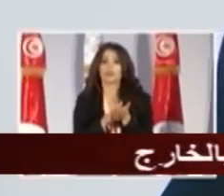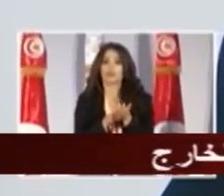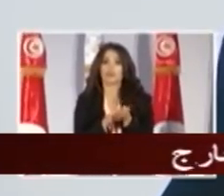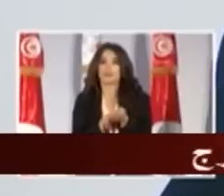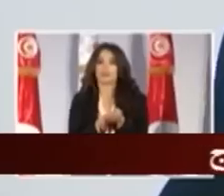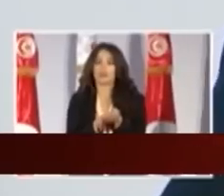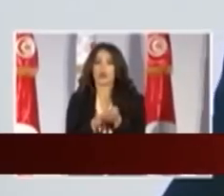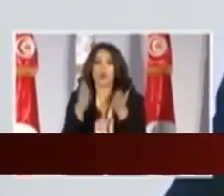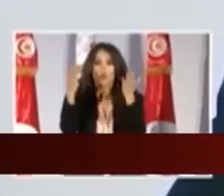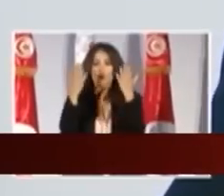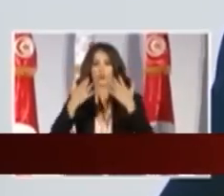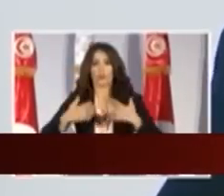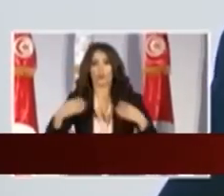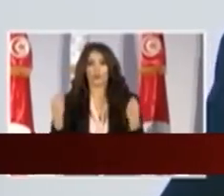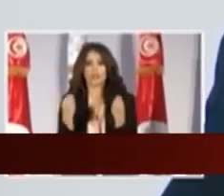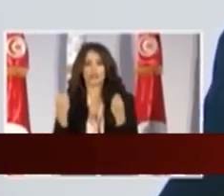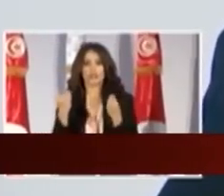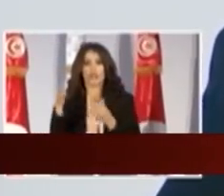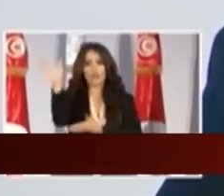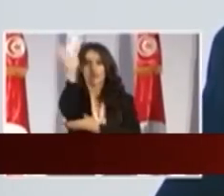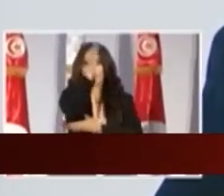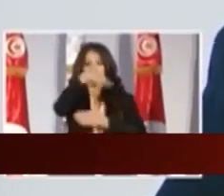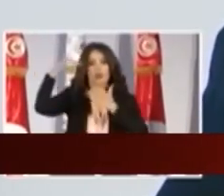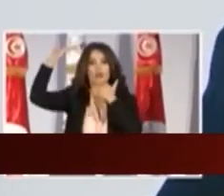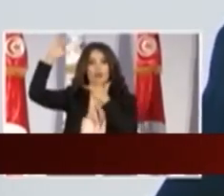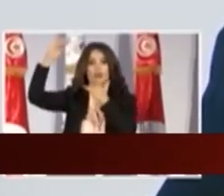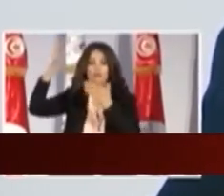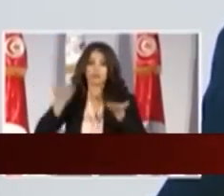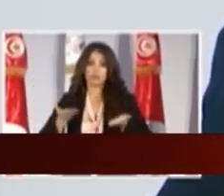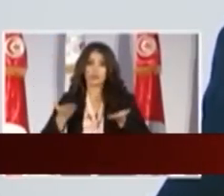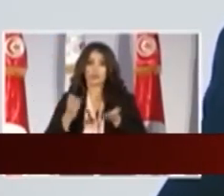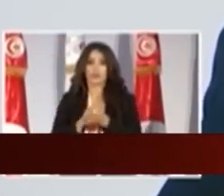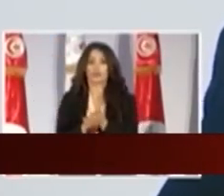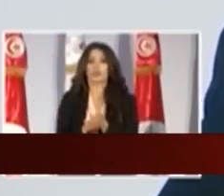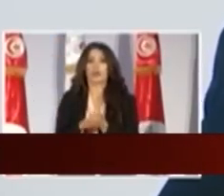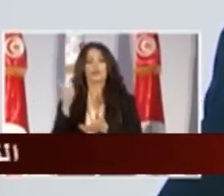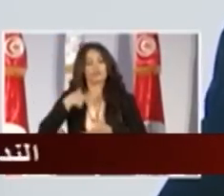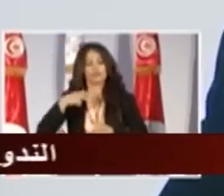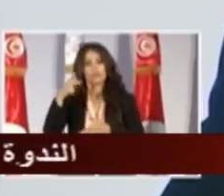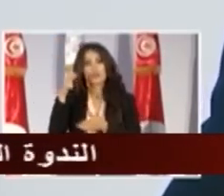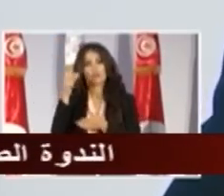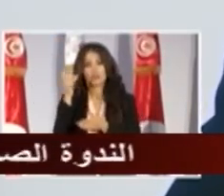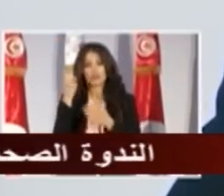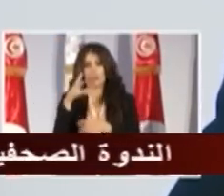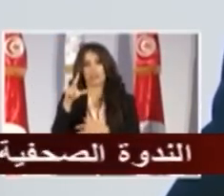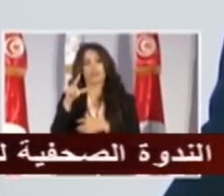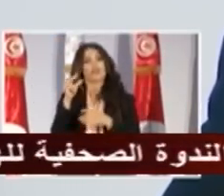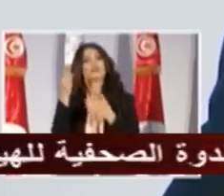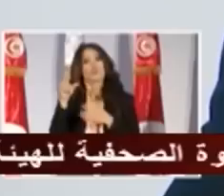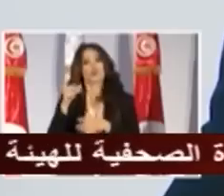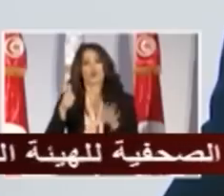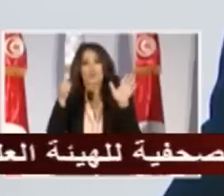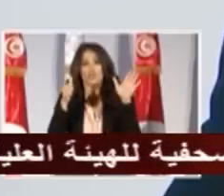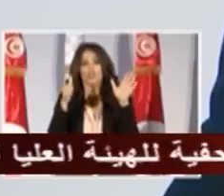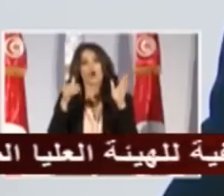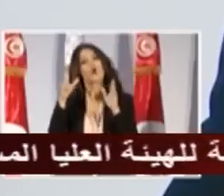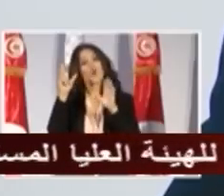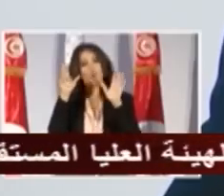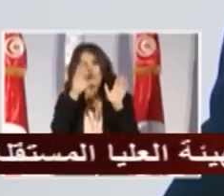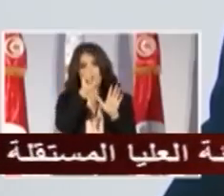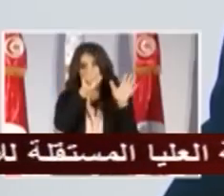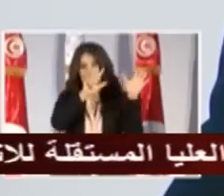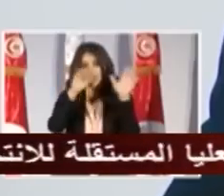بالدوله الانتخابيه بالخارج اليوم عندنا ثلاثه مائه وسته وثمانين الف وثلاثه